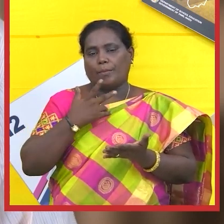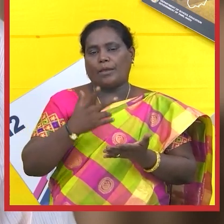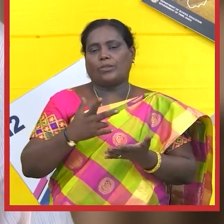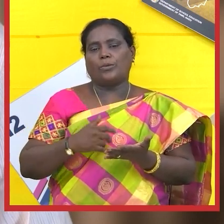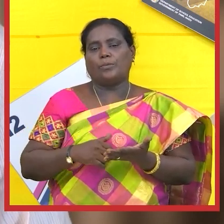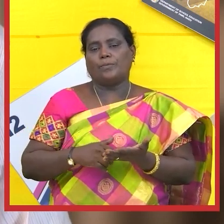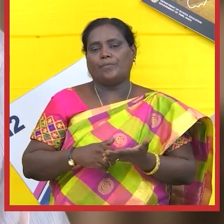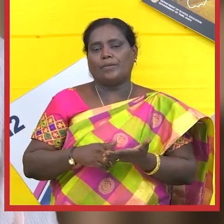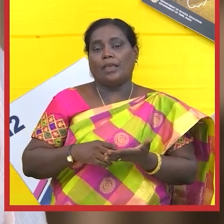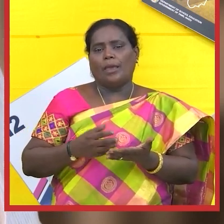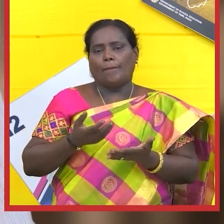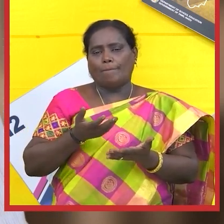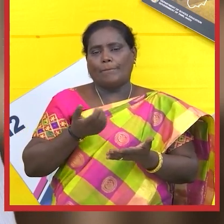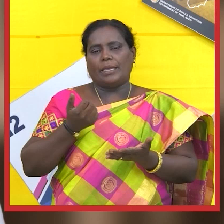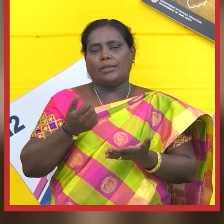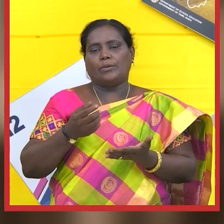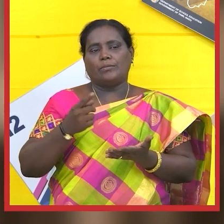பார்த்தோம் அதை மீண்டும் உங்களுக்காக நான்